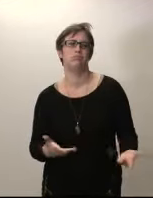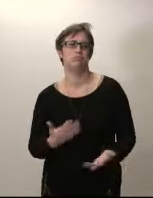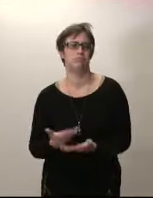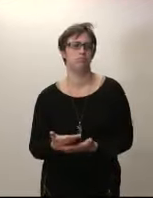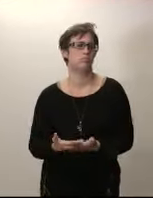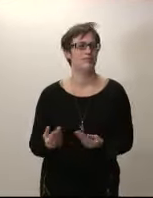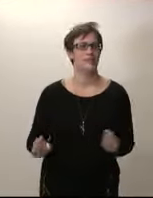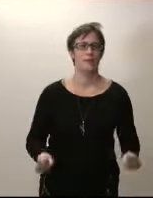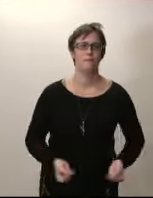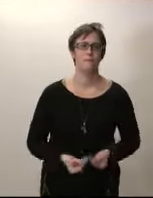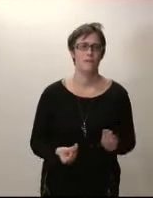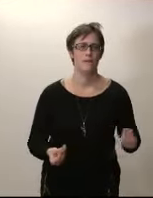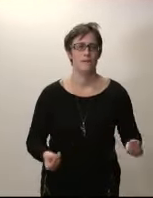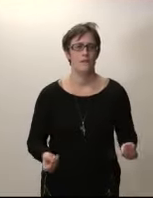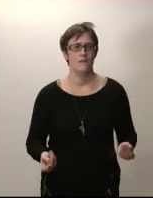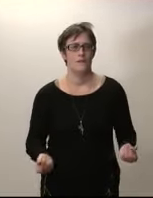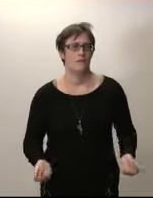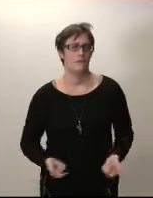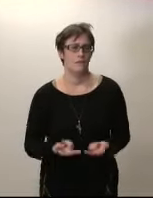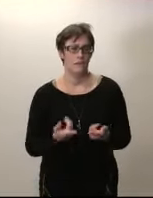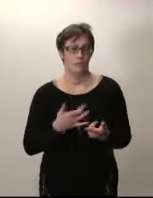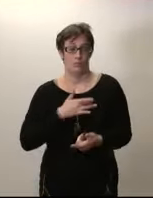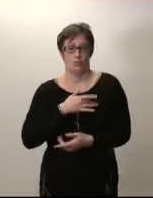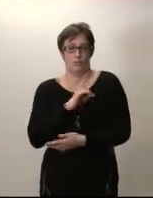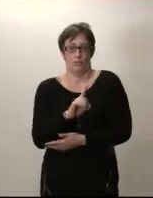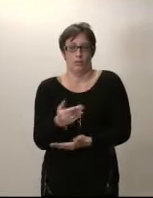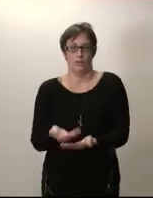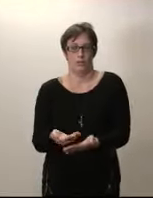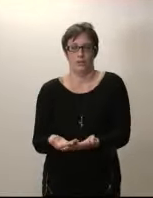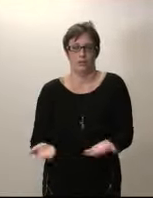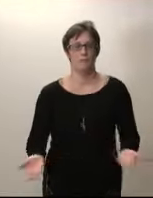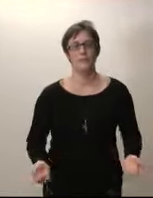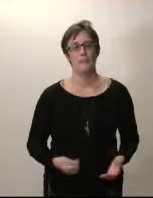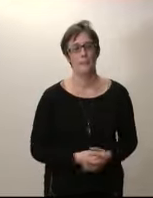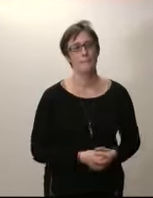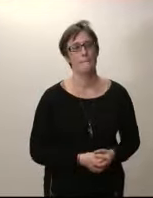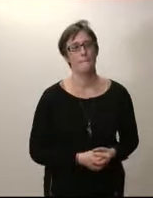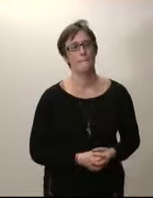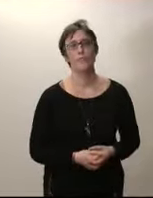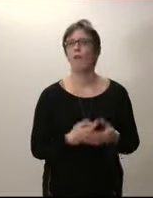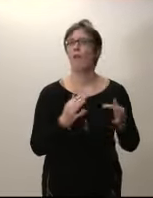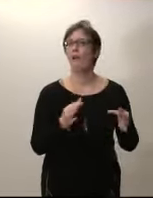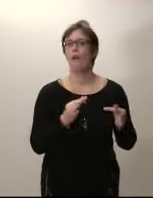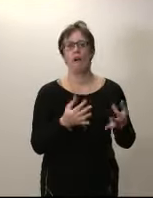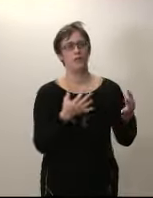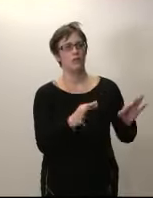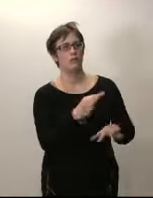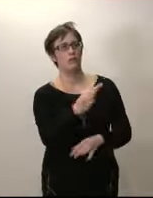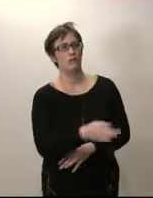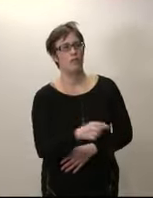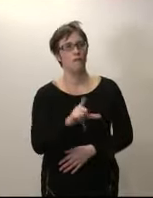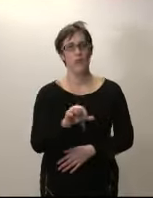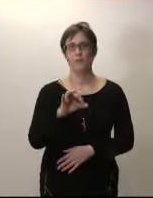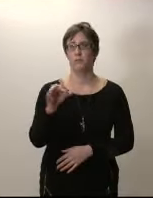ressembleraient plus à des ghettos. Donc, c'est de ça dont il est question. Et quand on parle de 10%, de 20%, c'est d'abord